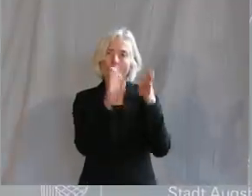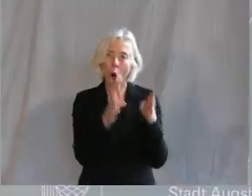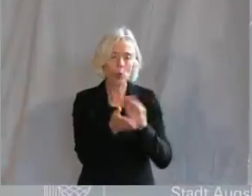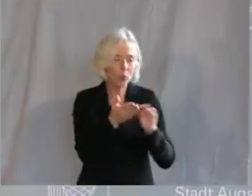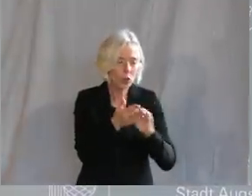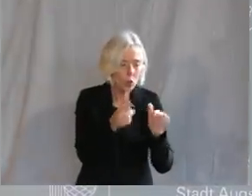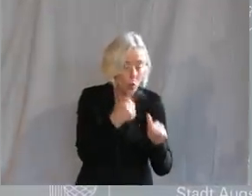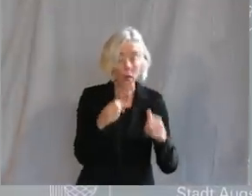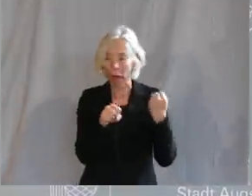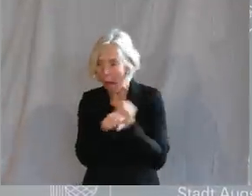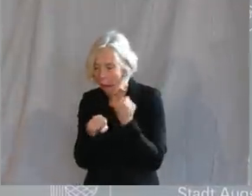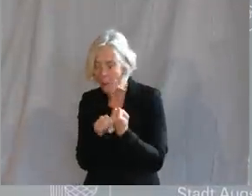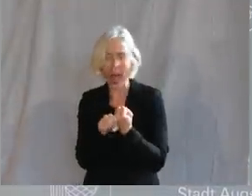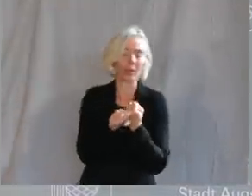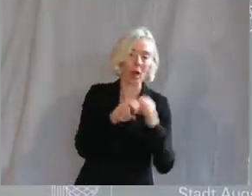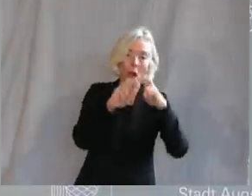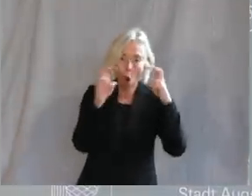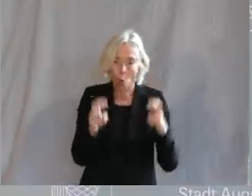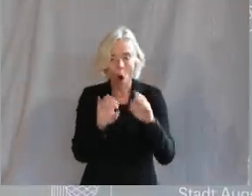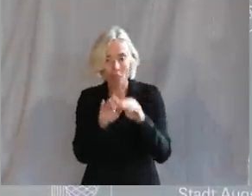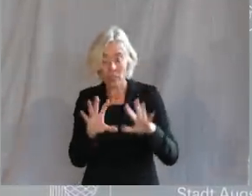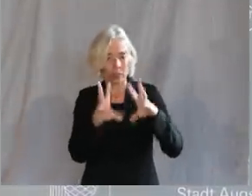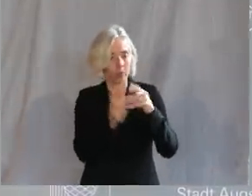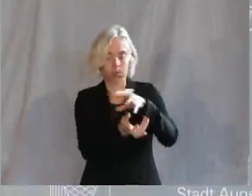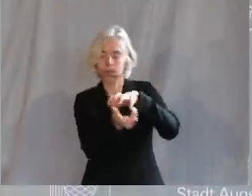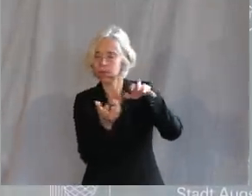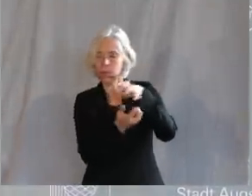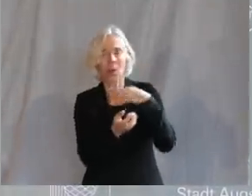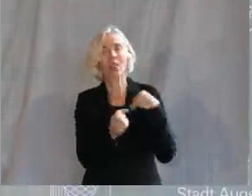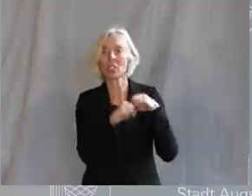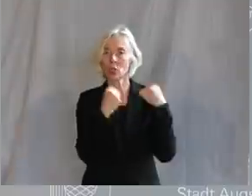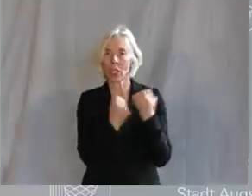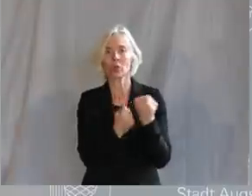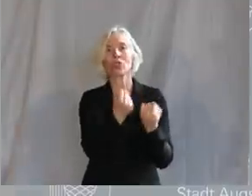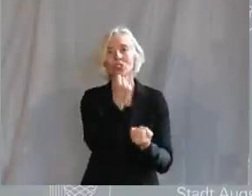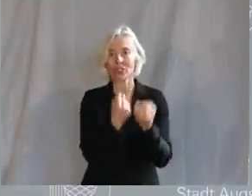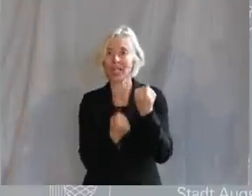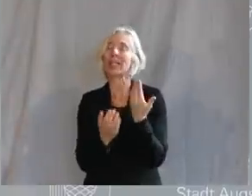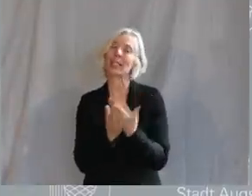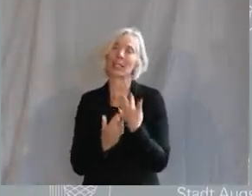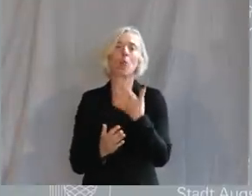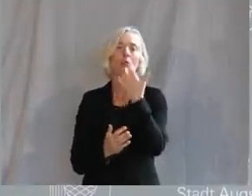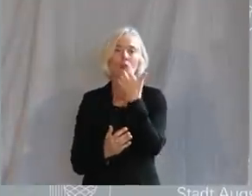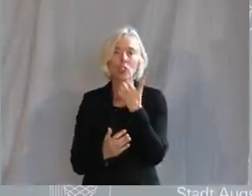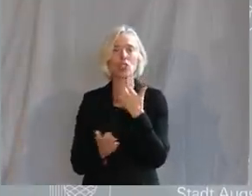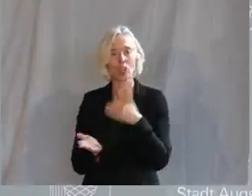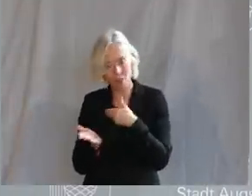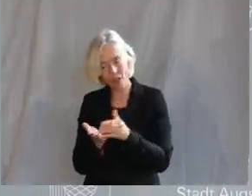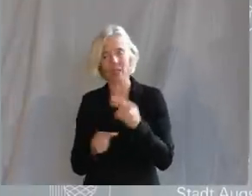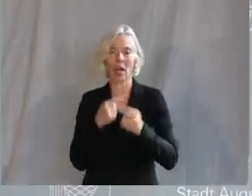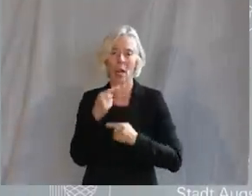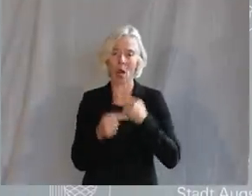andere unter einen Hut zu bekommen. Und das möchten wir, wenn es irgendwie geht, so lange wie möglich, dass es normal weiterläuft.